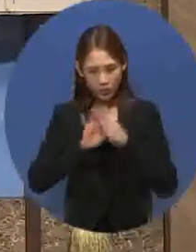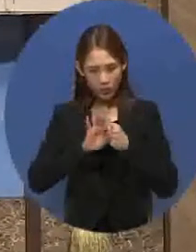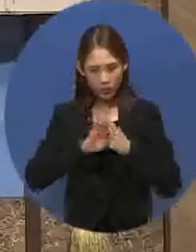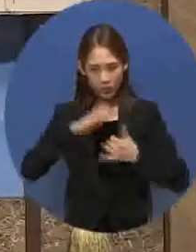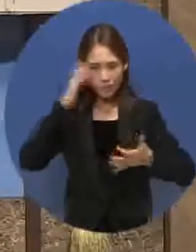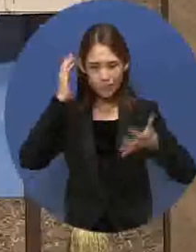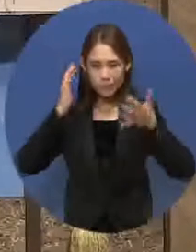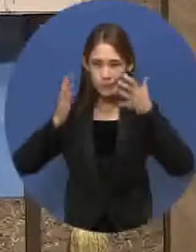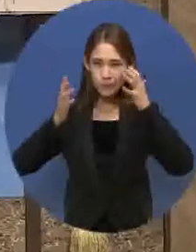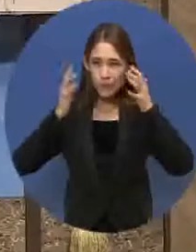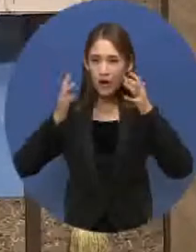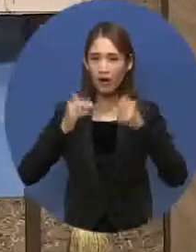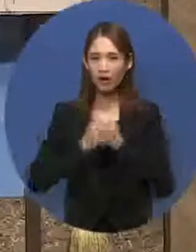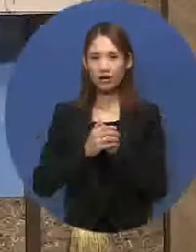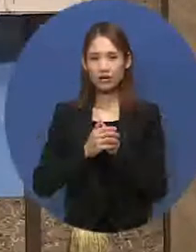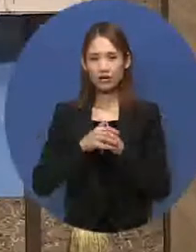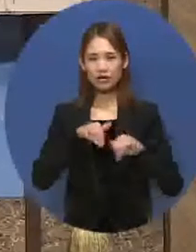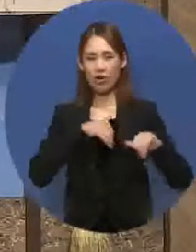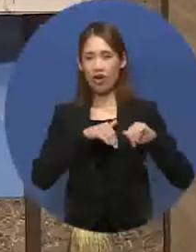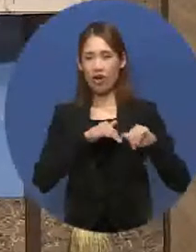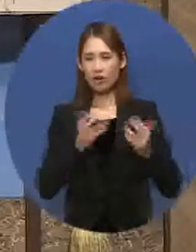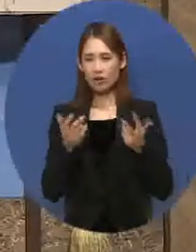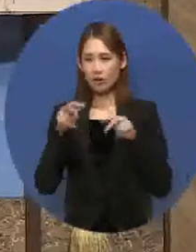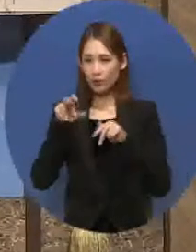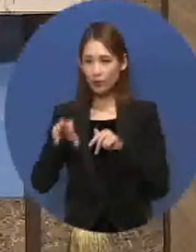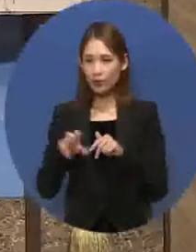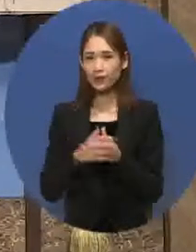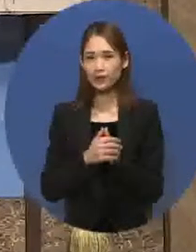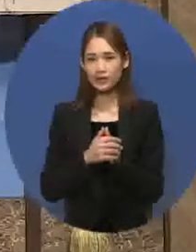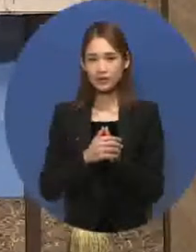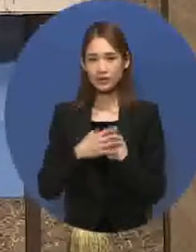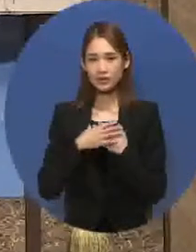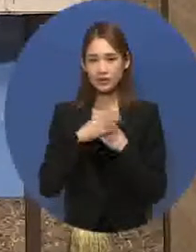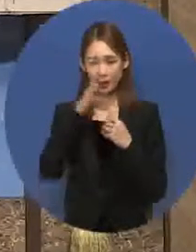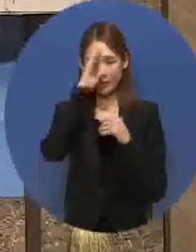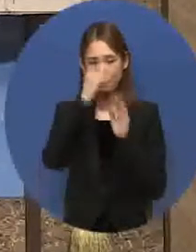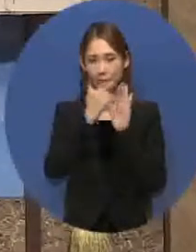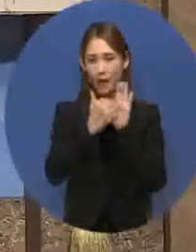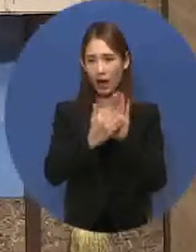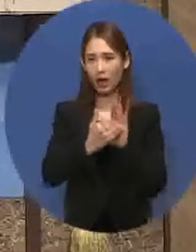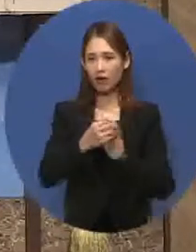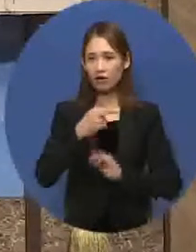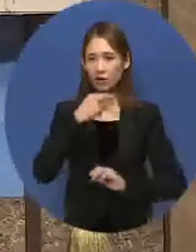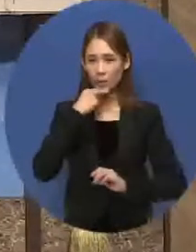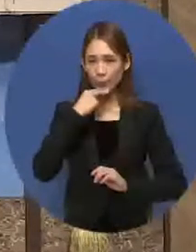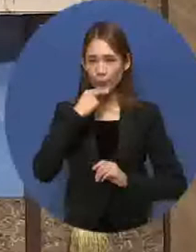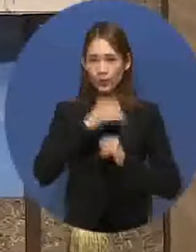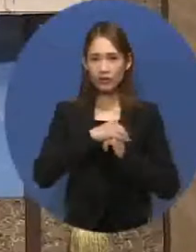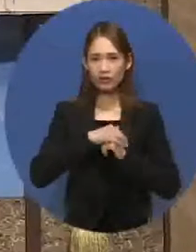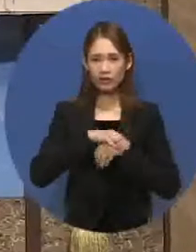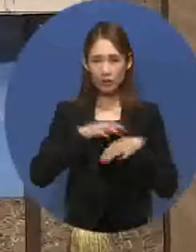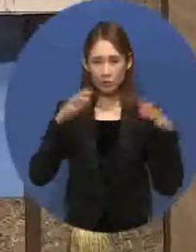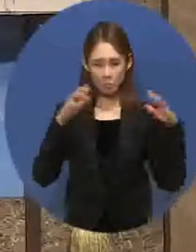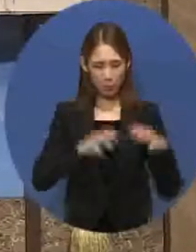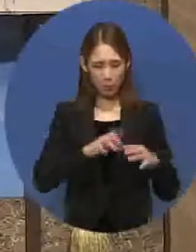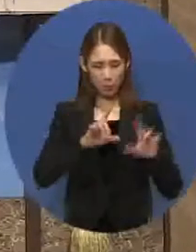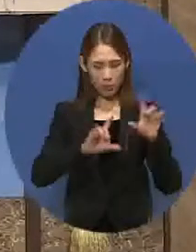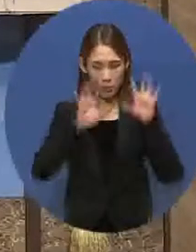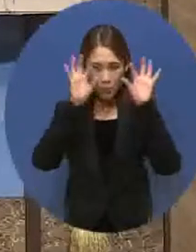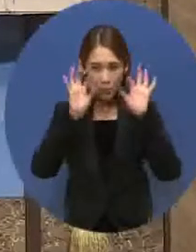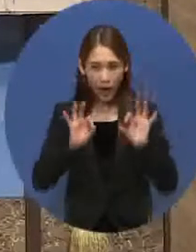무질서하게 거리에서나 공원에서나 그 안전수칙을 지키지 않고 모여있는 이런 모습을 내가